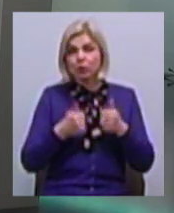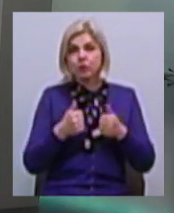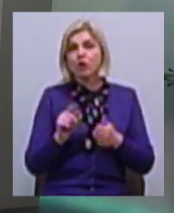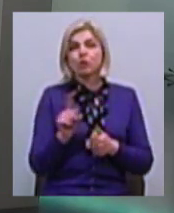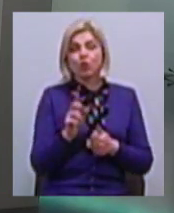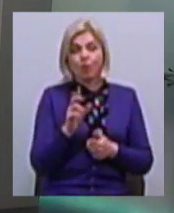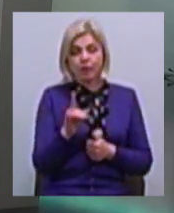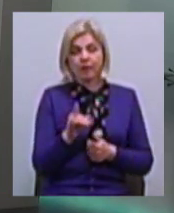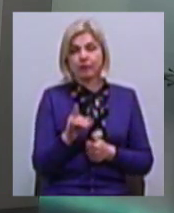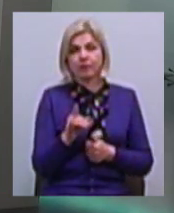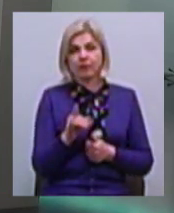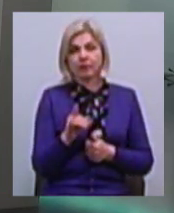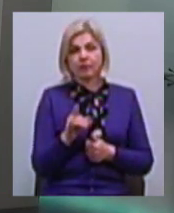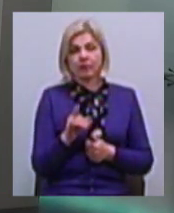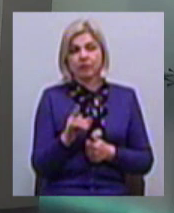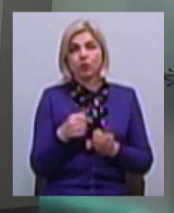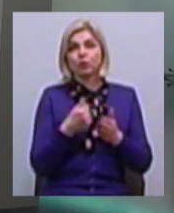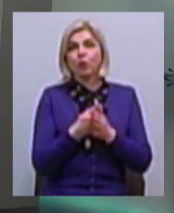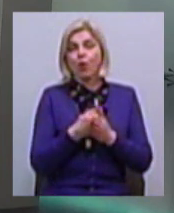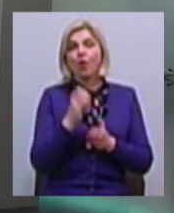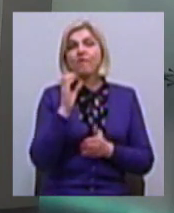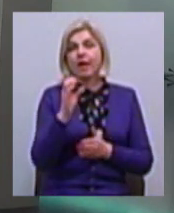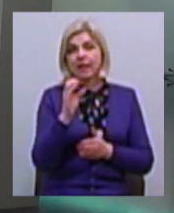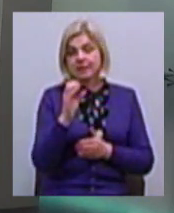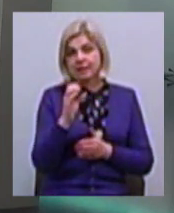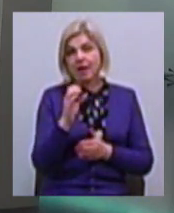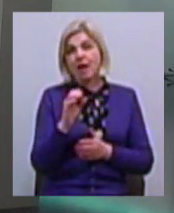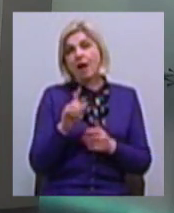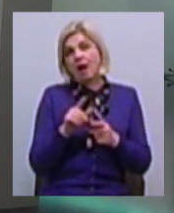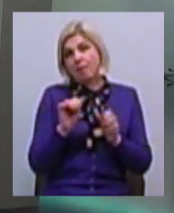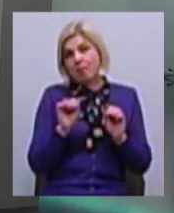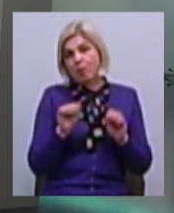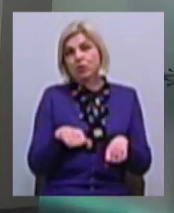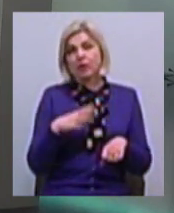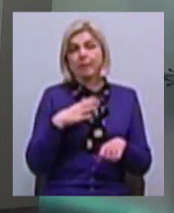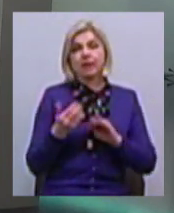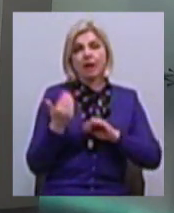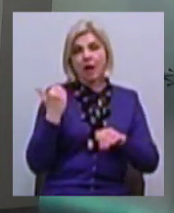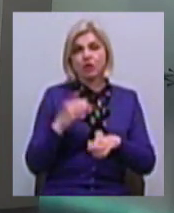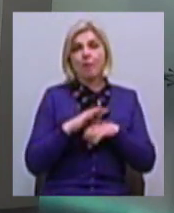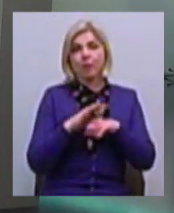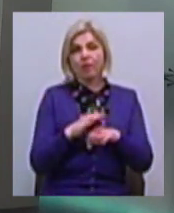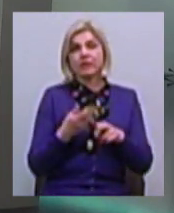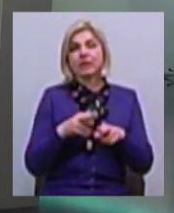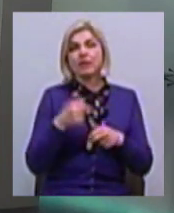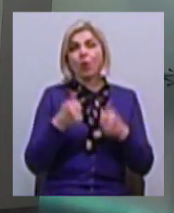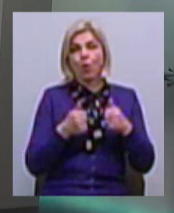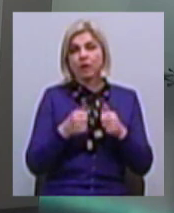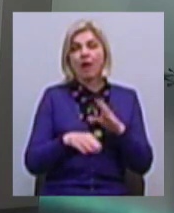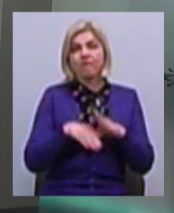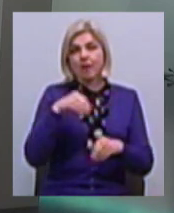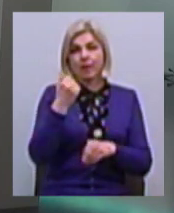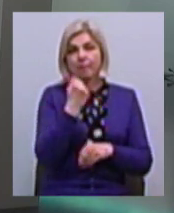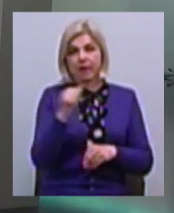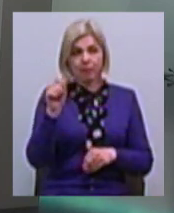щоб до вересня, може ще і раніше, провести цей конкурс, визначити переможця.